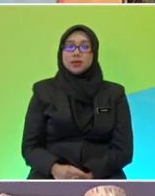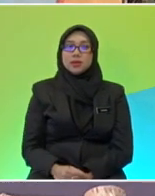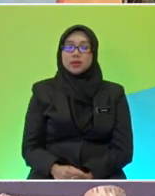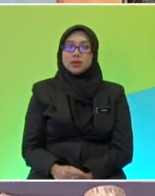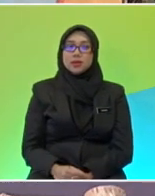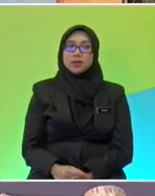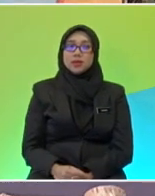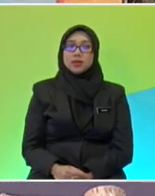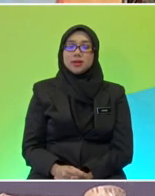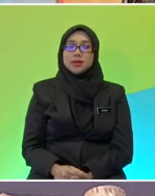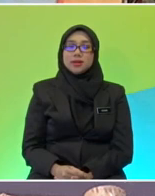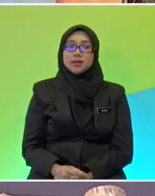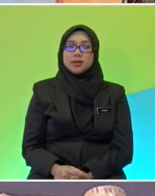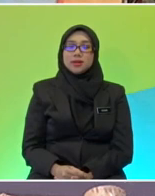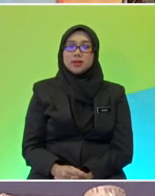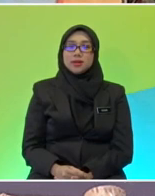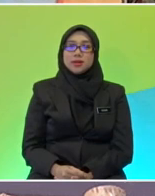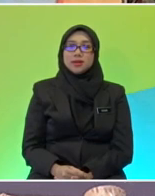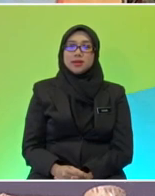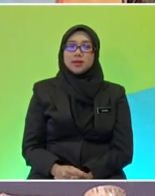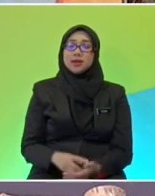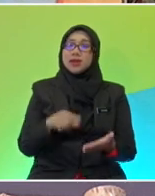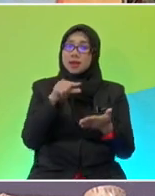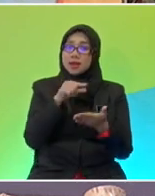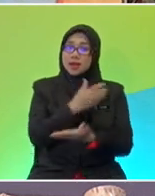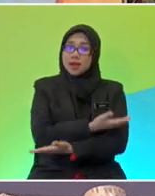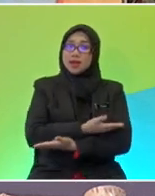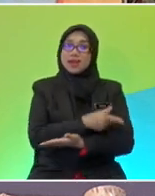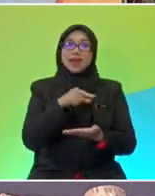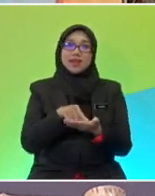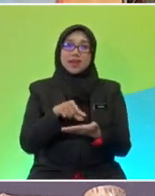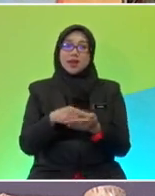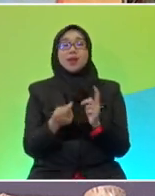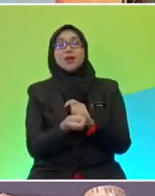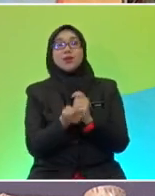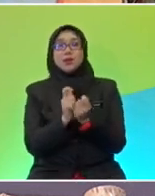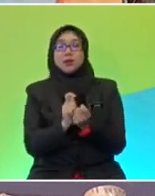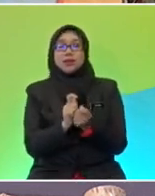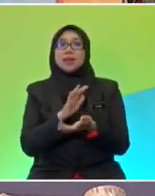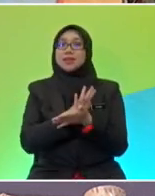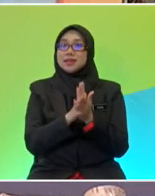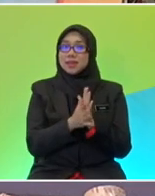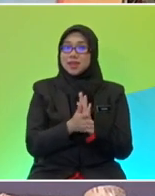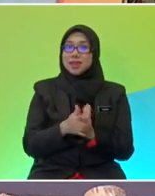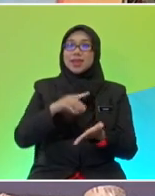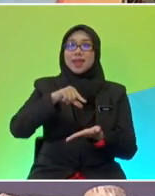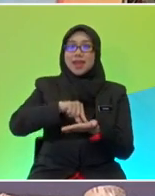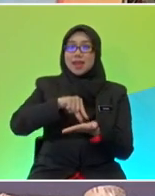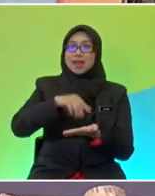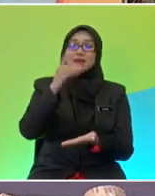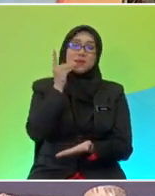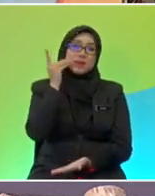yang keempat anak ayam bertukang menjadi ayam yang ayam bisa ayam dewasa